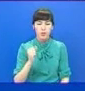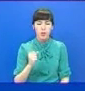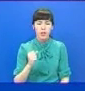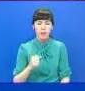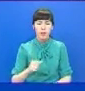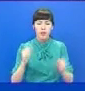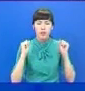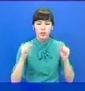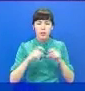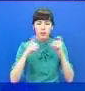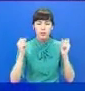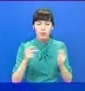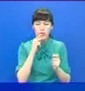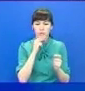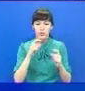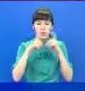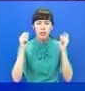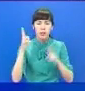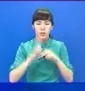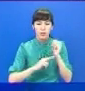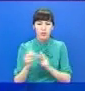мен асханасы библиотекасын